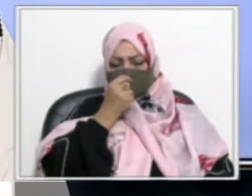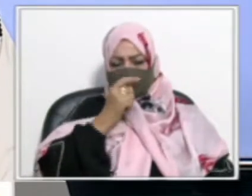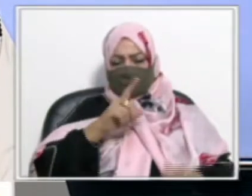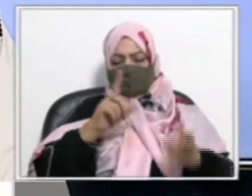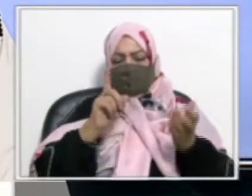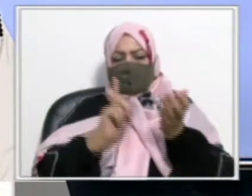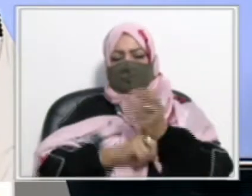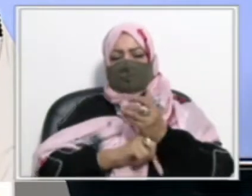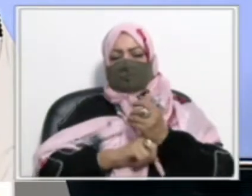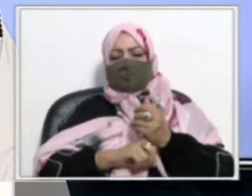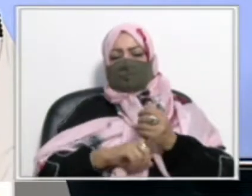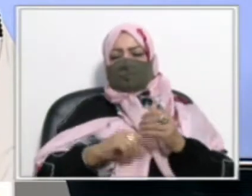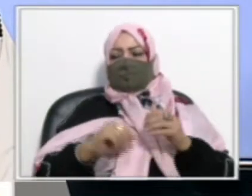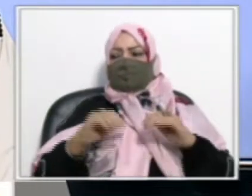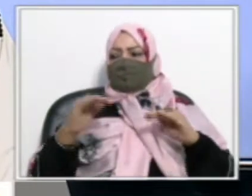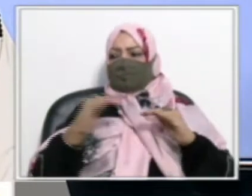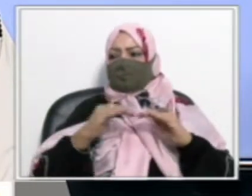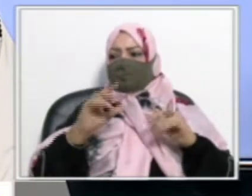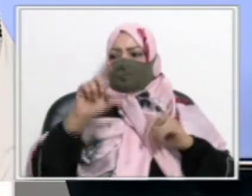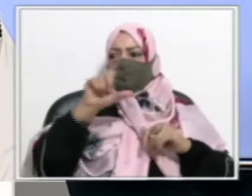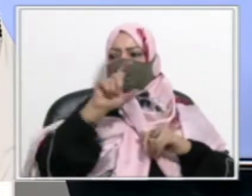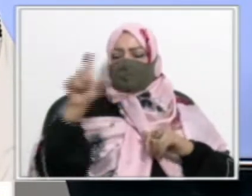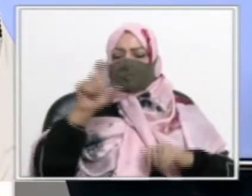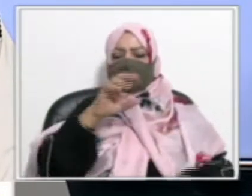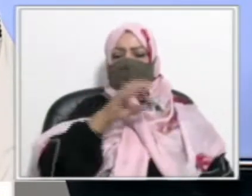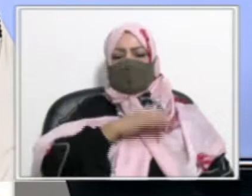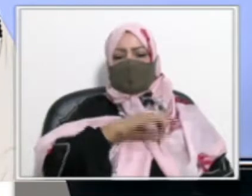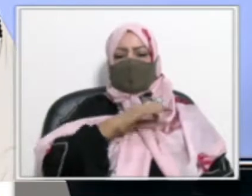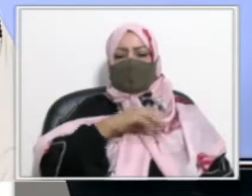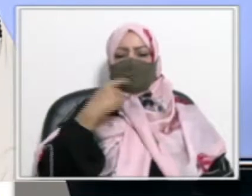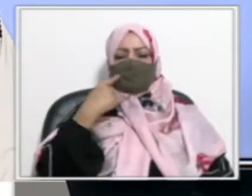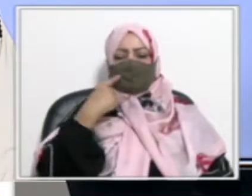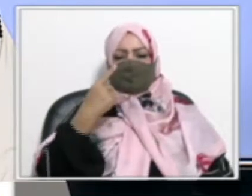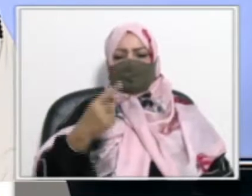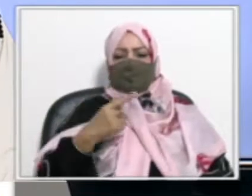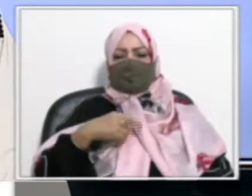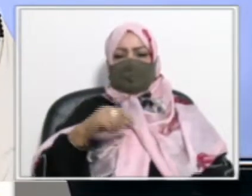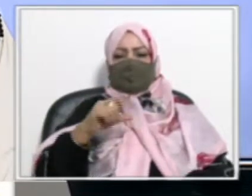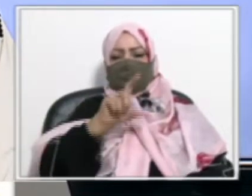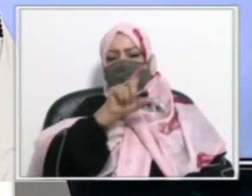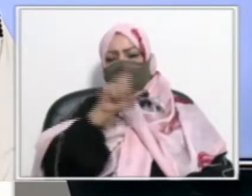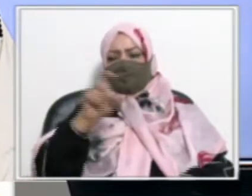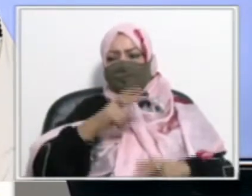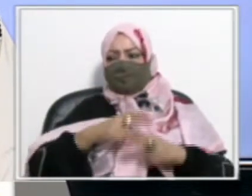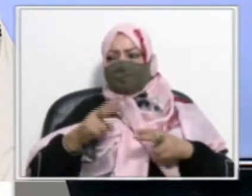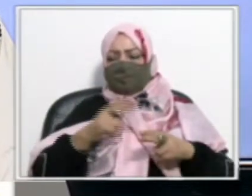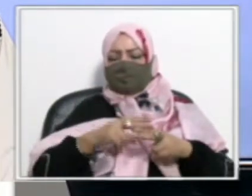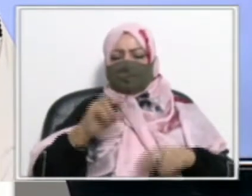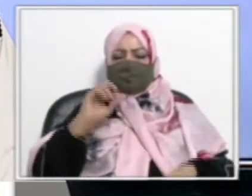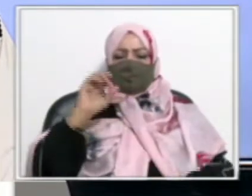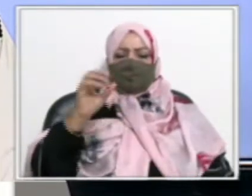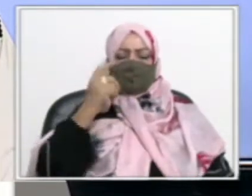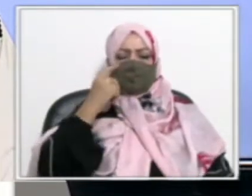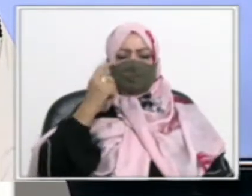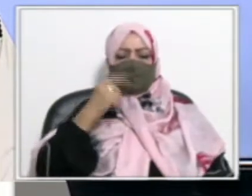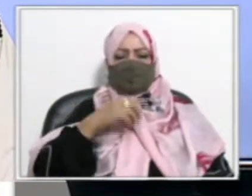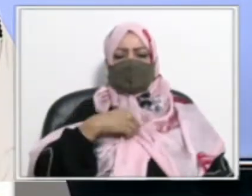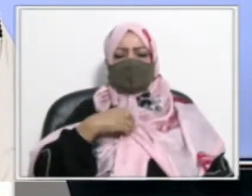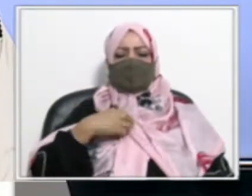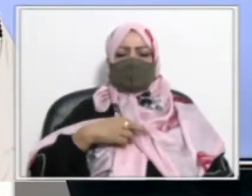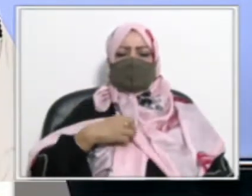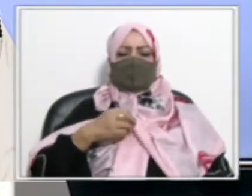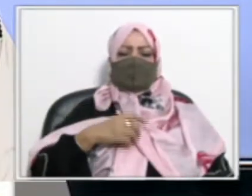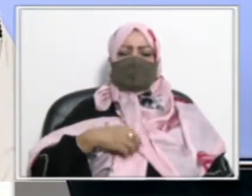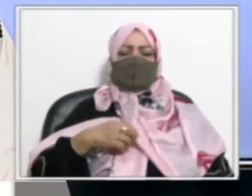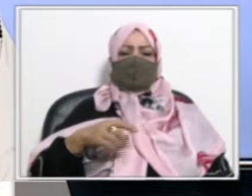هذه أصبحت كشعار يرفعه كل أصحاب البنوك الآن يعني بحجة أو